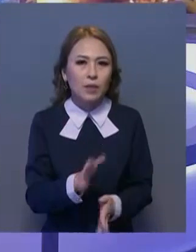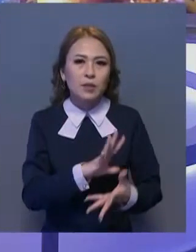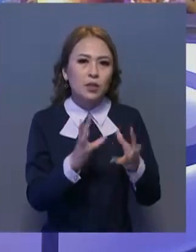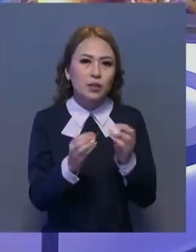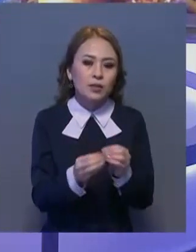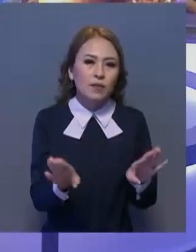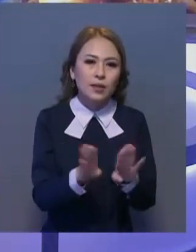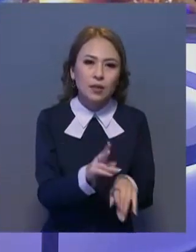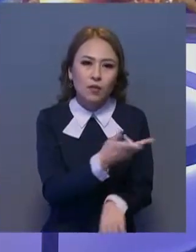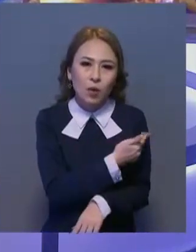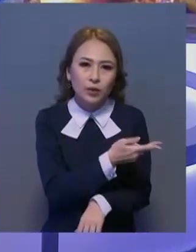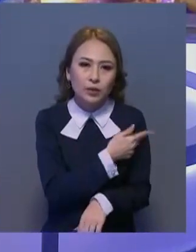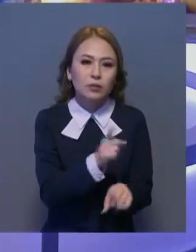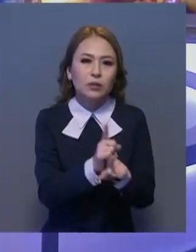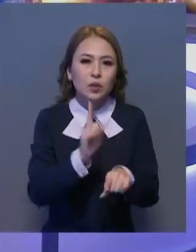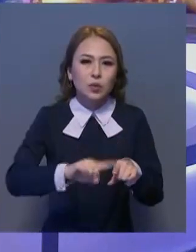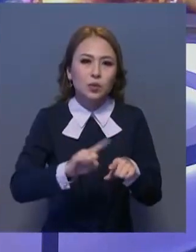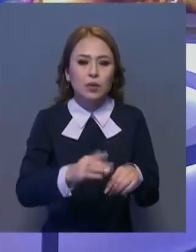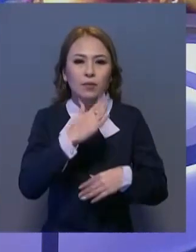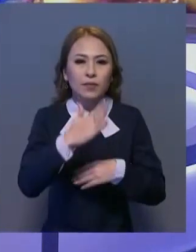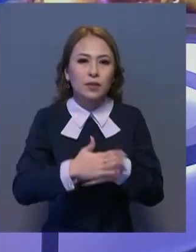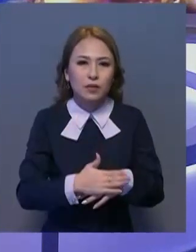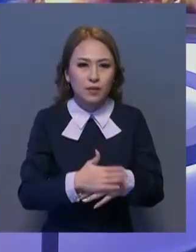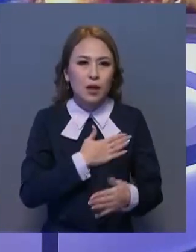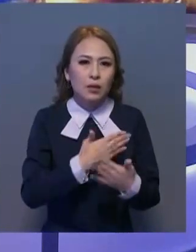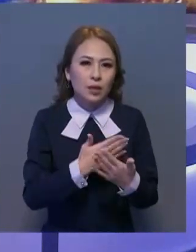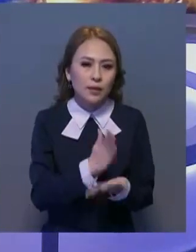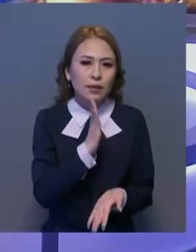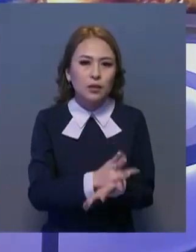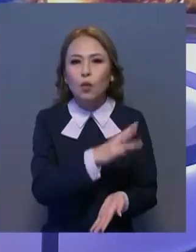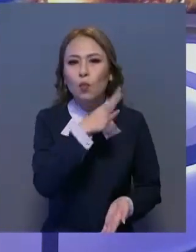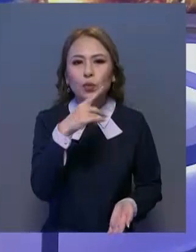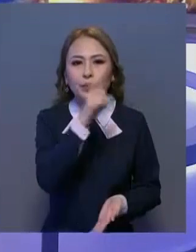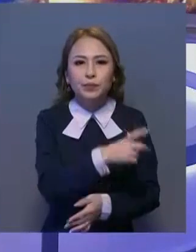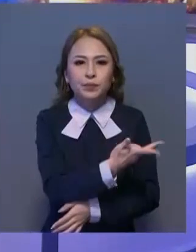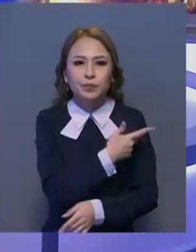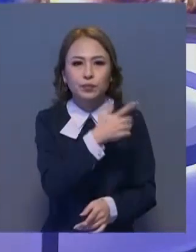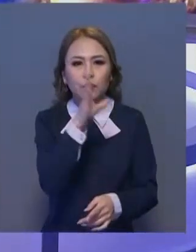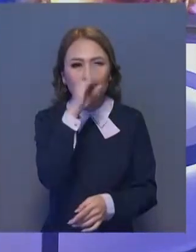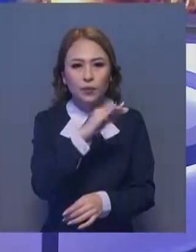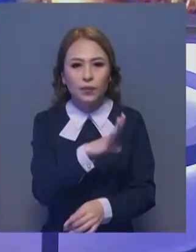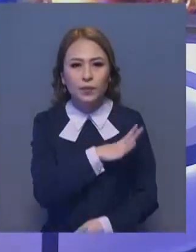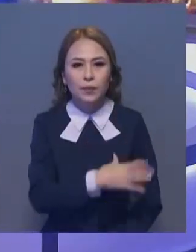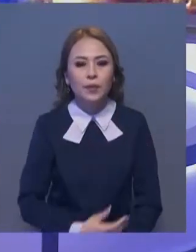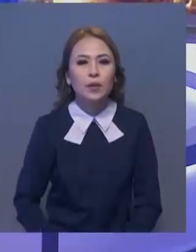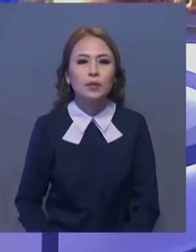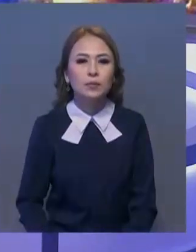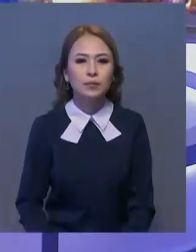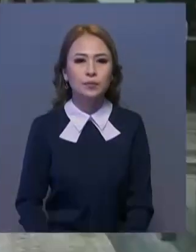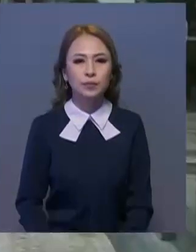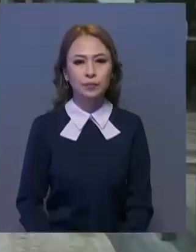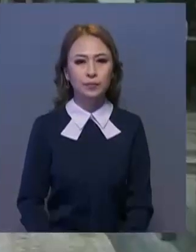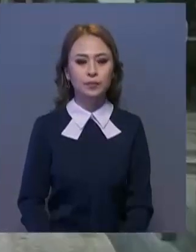Бір жағынан вакциналау науқанында қарқынды жүруде. Қазірдің өзінде жүздеген мың тұрғын екпе салдырып үлгерген.